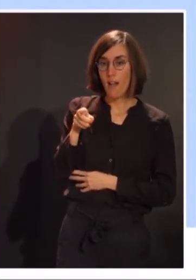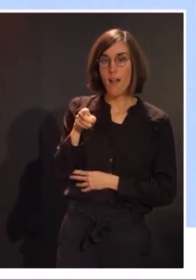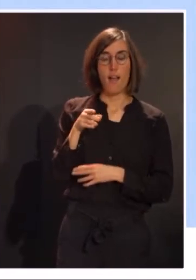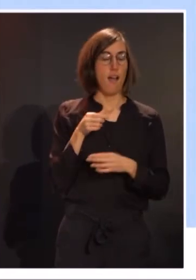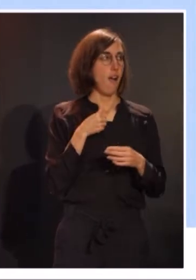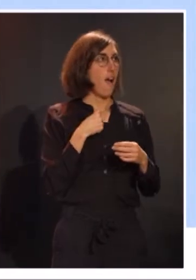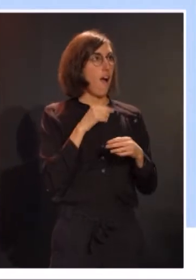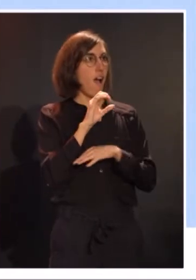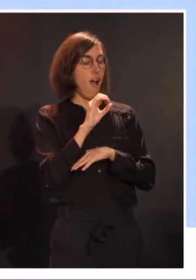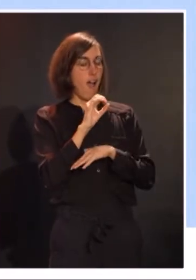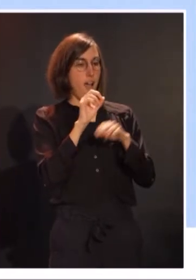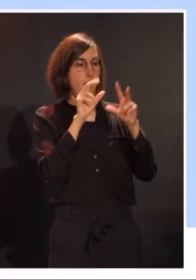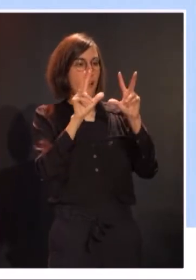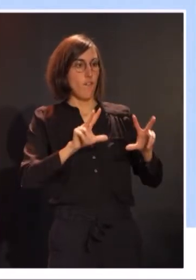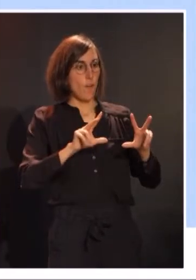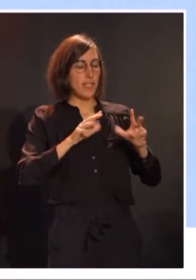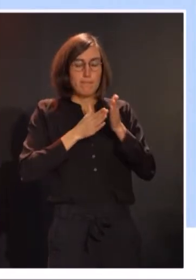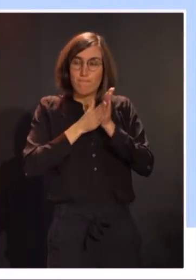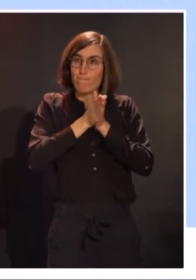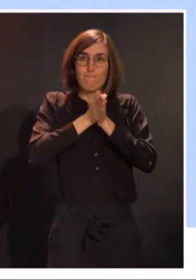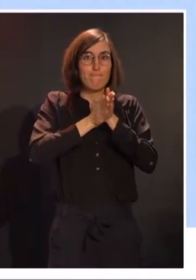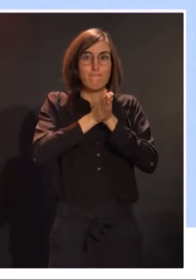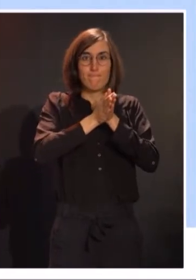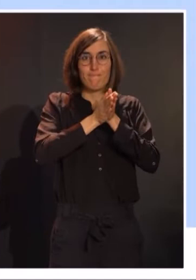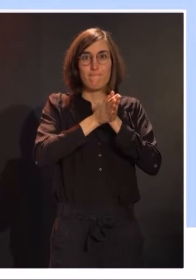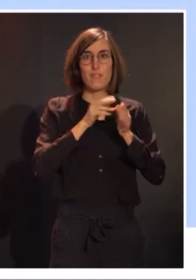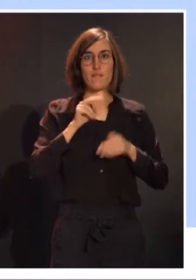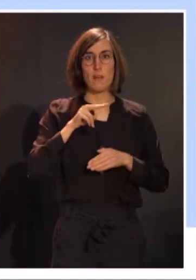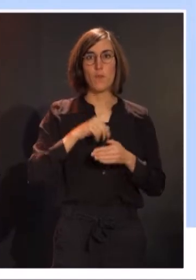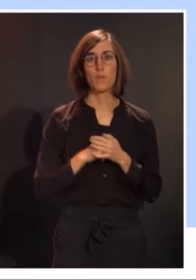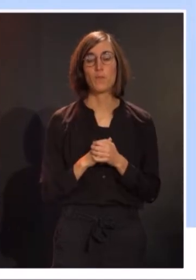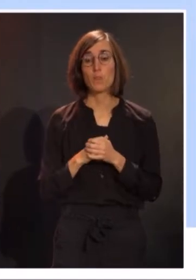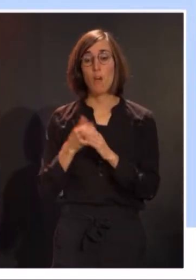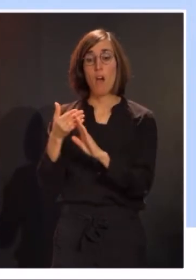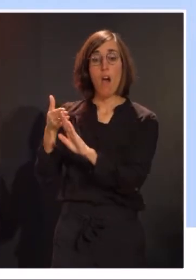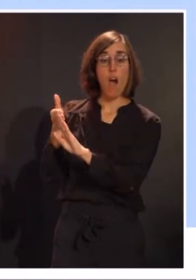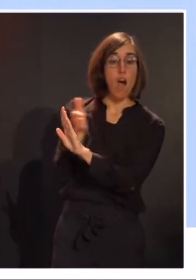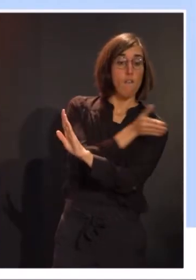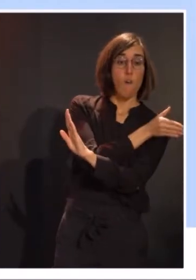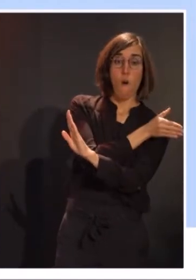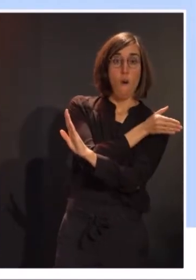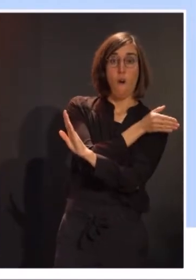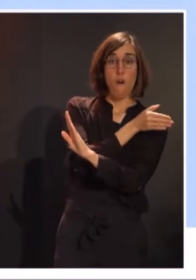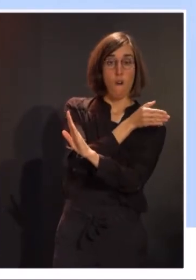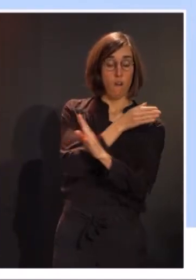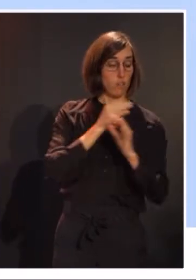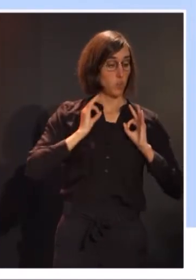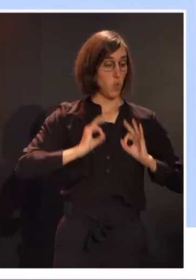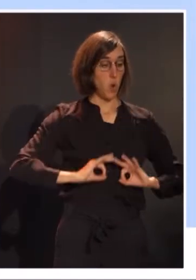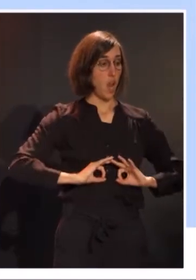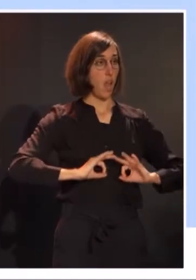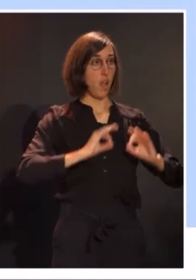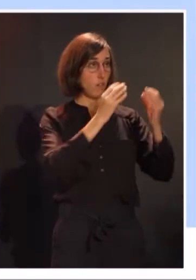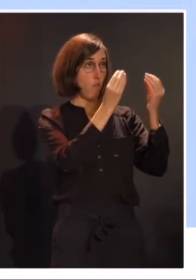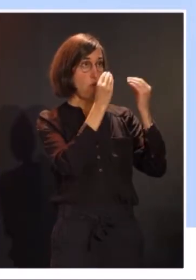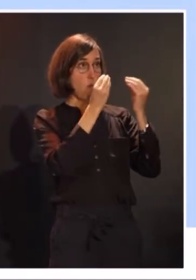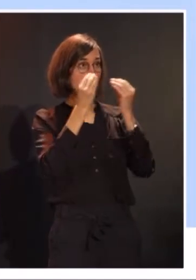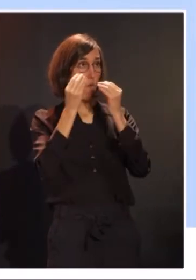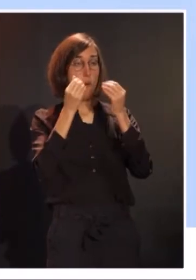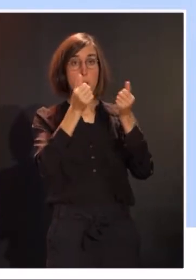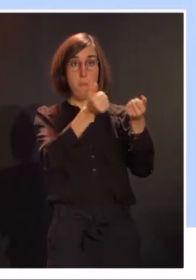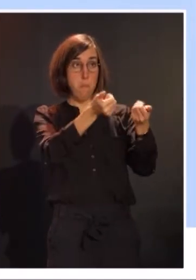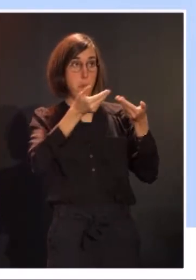informatique. Elle n'a pas eu l'occasion en fait, d'utiliser quelque chose dans toute sa scolarité, ça ne lui a pas forcément été